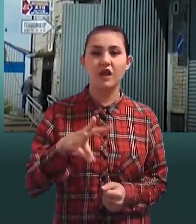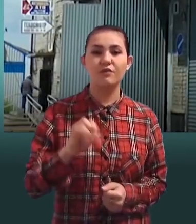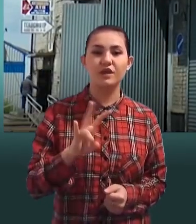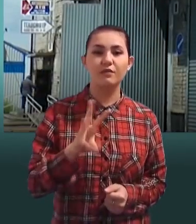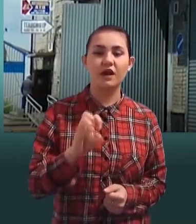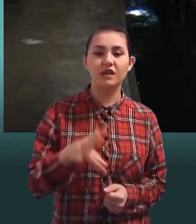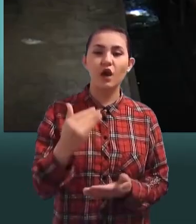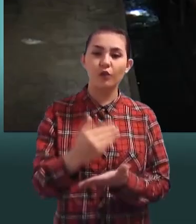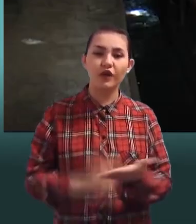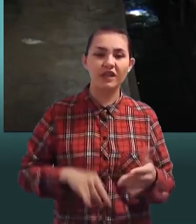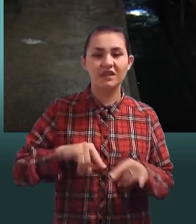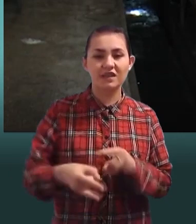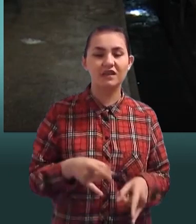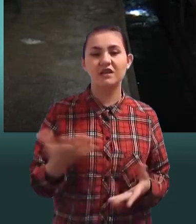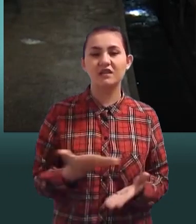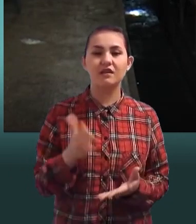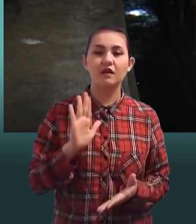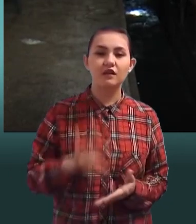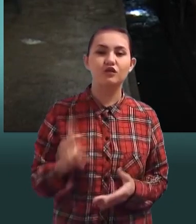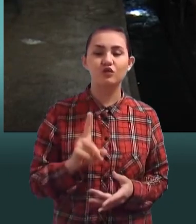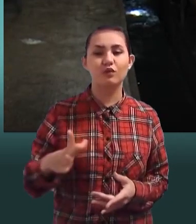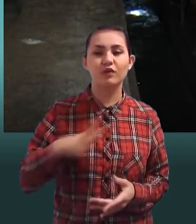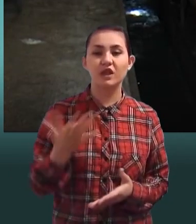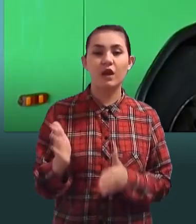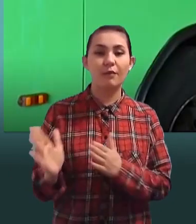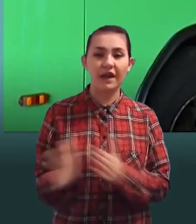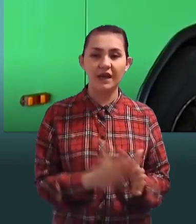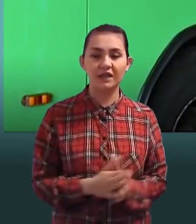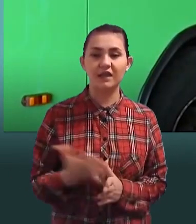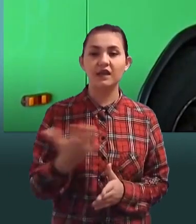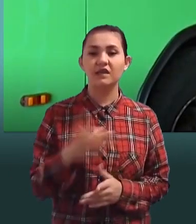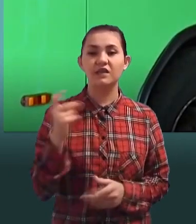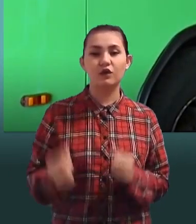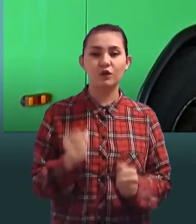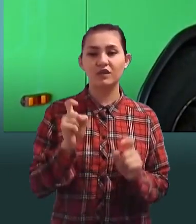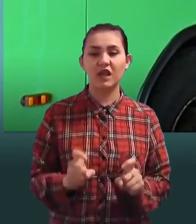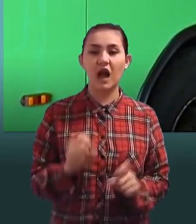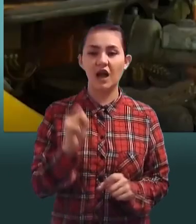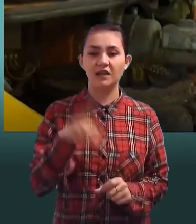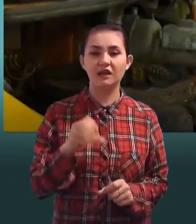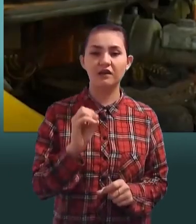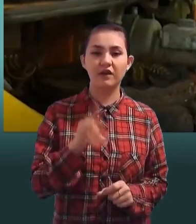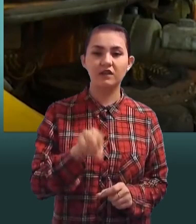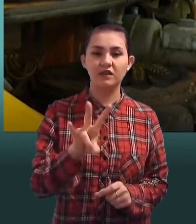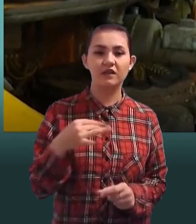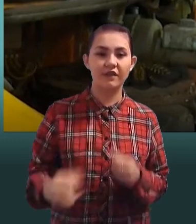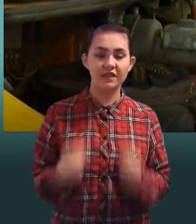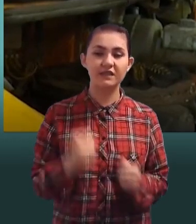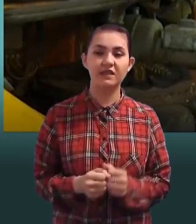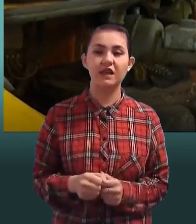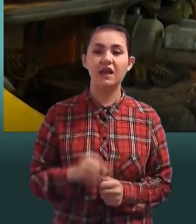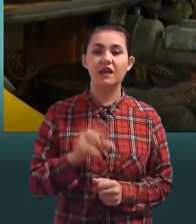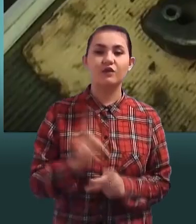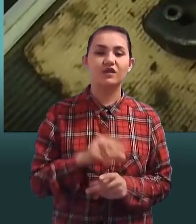эти дыры, пусть это, я не знаю там что, но был бы там порядок, и если бы за рулем сидел адекватный водитель, нареканий